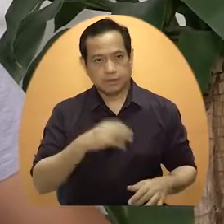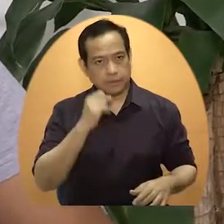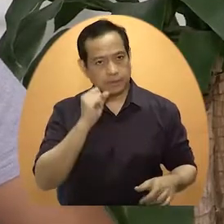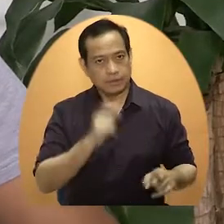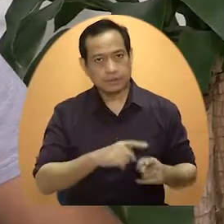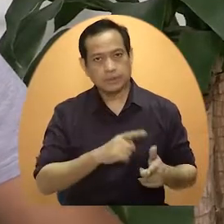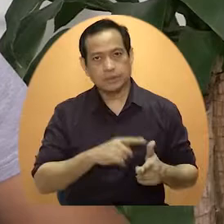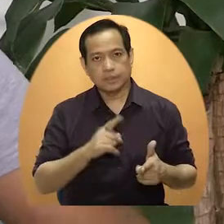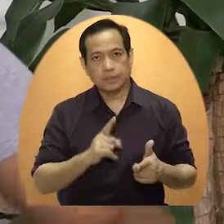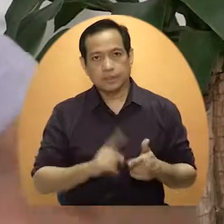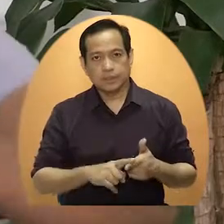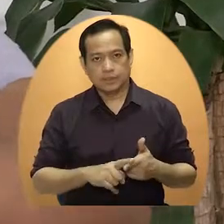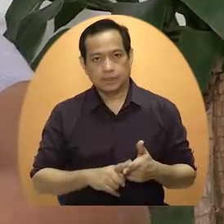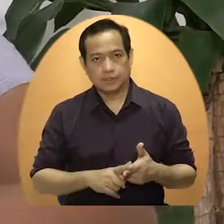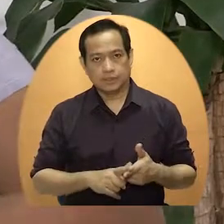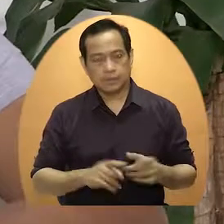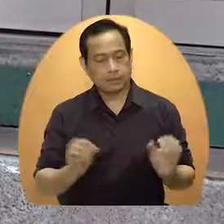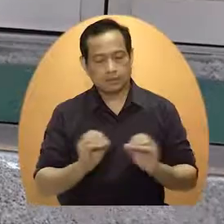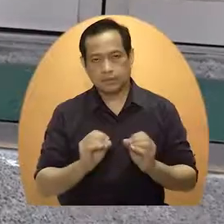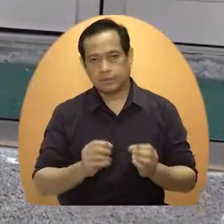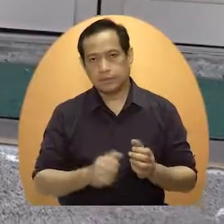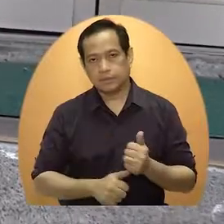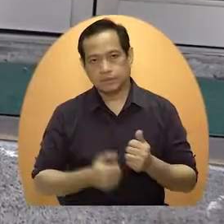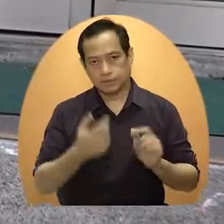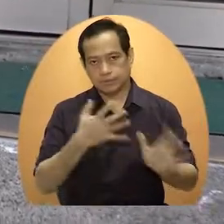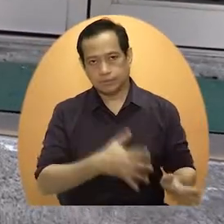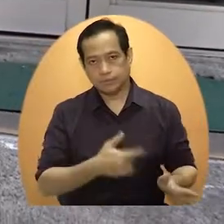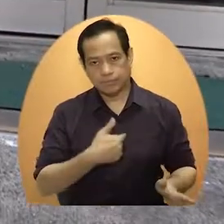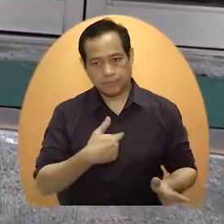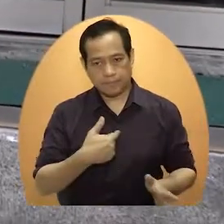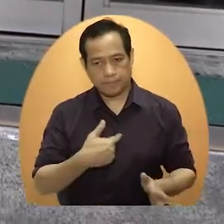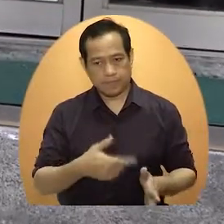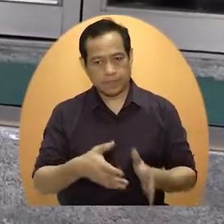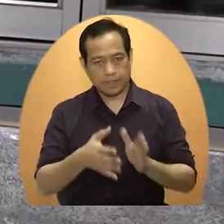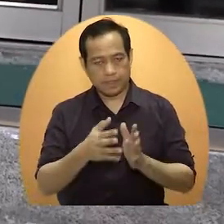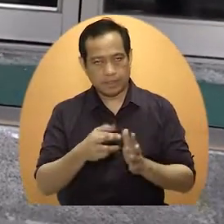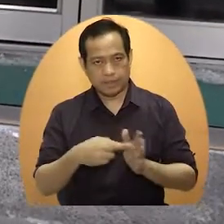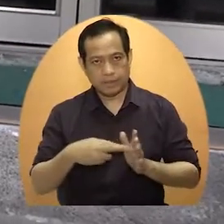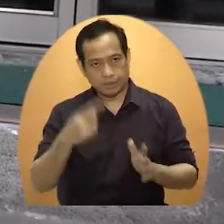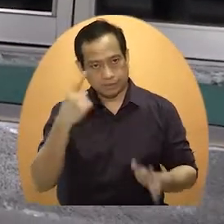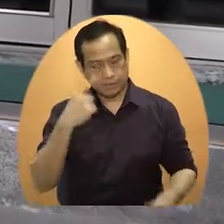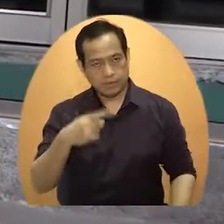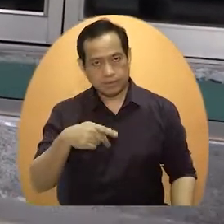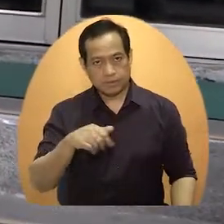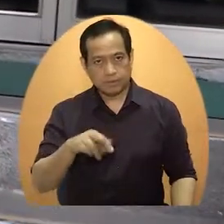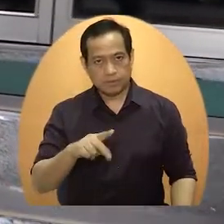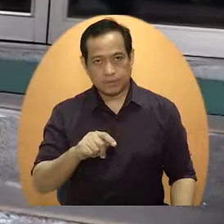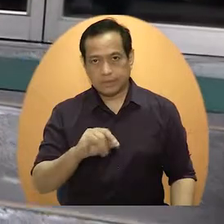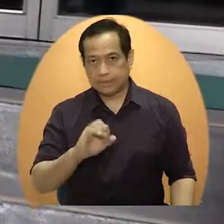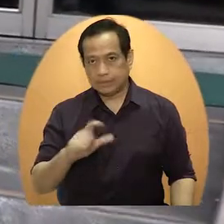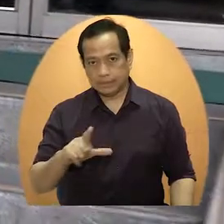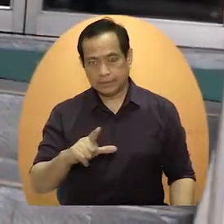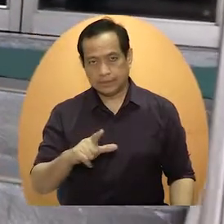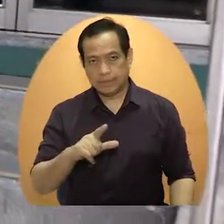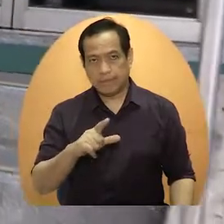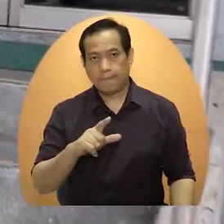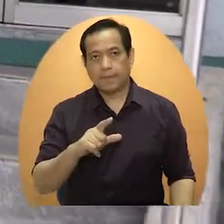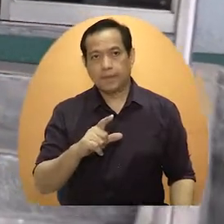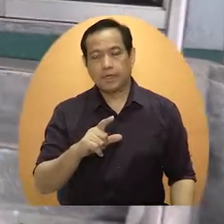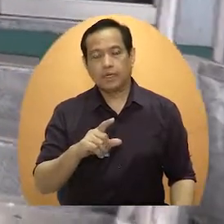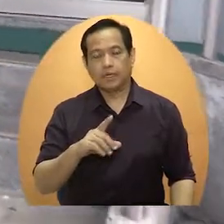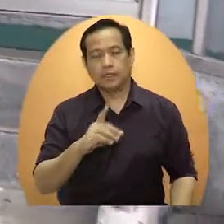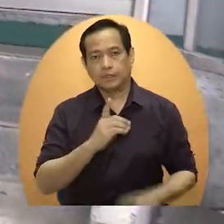pinabayaan ako. Lumayas ako papuntang Caloocan. Kumuha rin siya ng partial disability benefit dahil hindi na siya